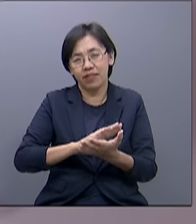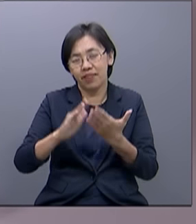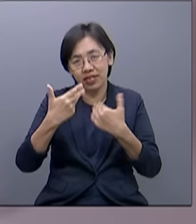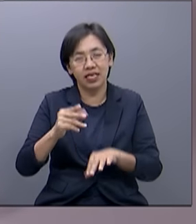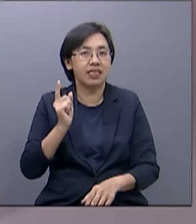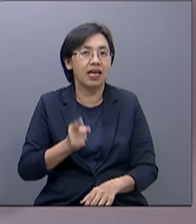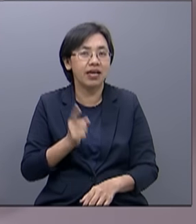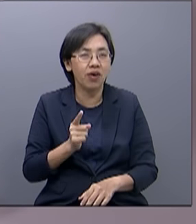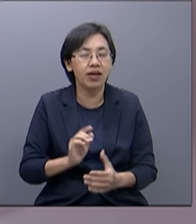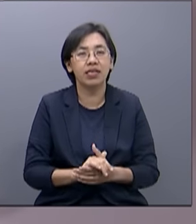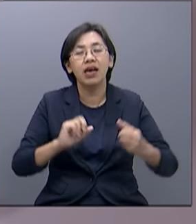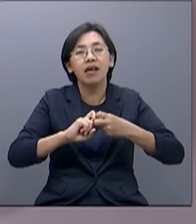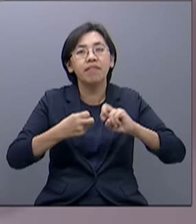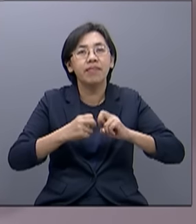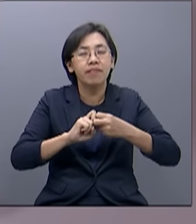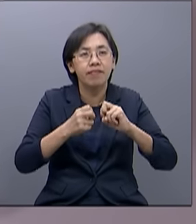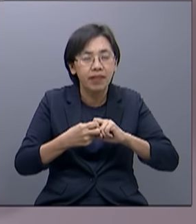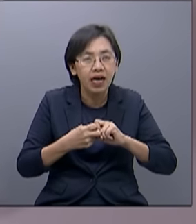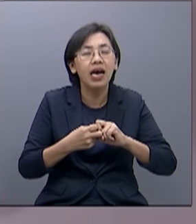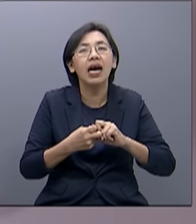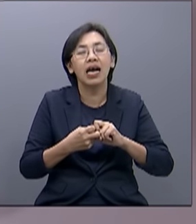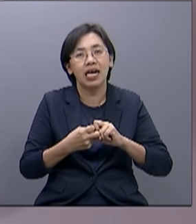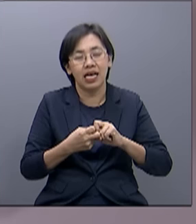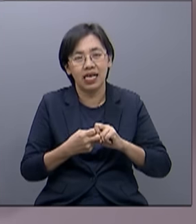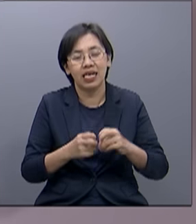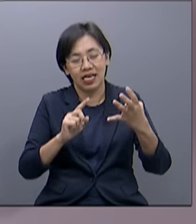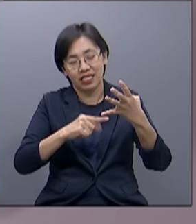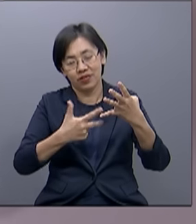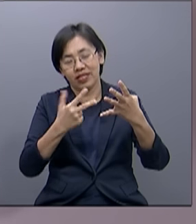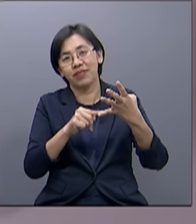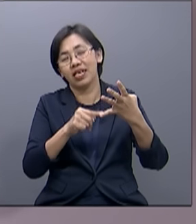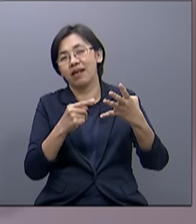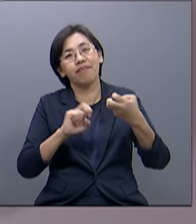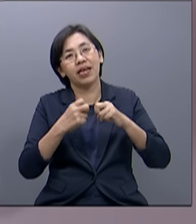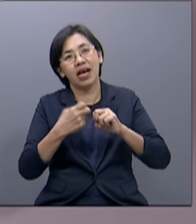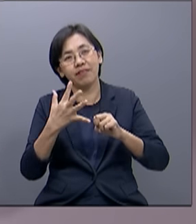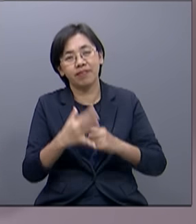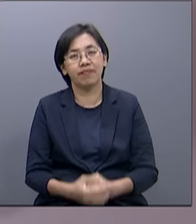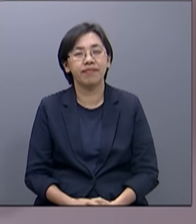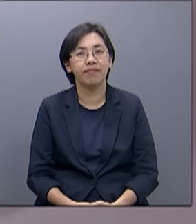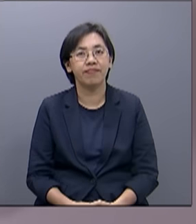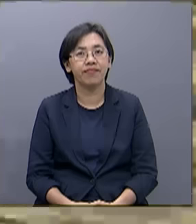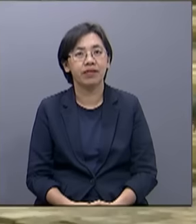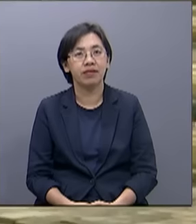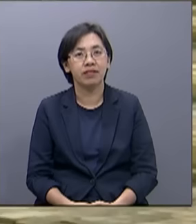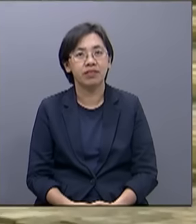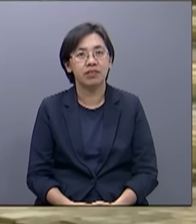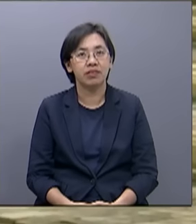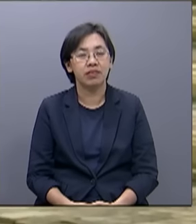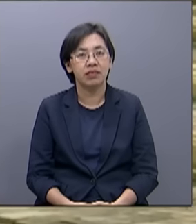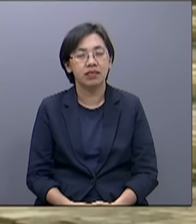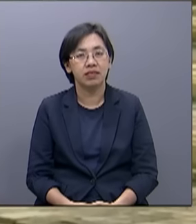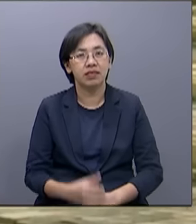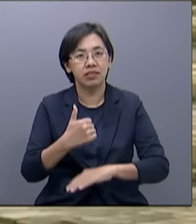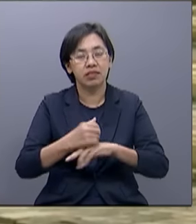นอนไม่กระทบกับไทมไลนการใช้จ่ายในไตรมาส 4ของปีนี้อย่างแน่นอนค่ะด้านนายประเสริฐจันทรรงทองรัฐมนตรีว่าการ